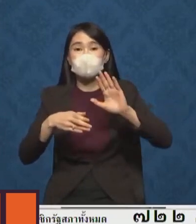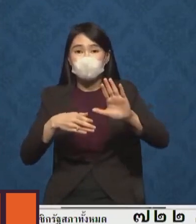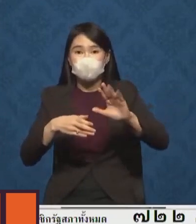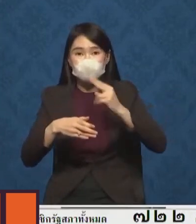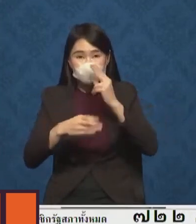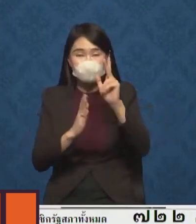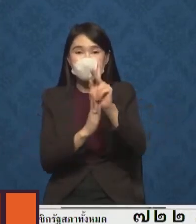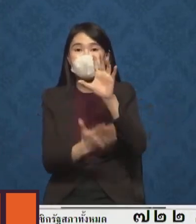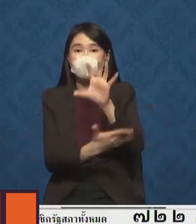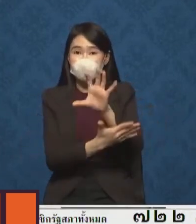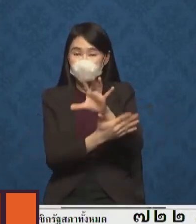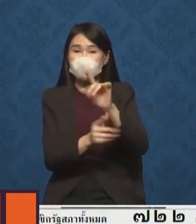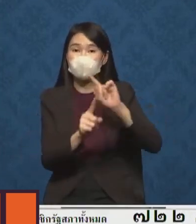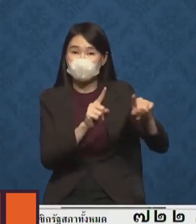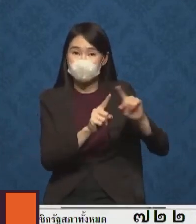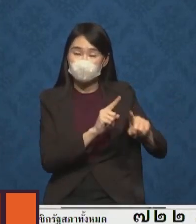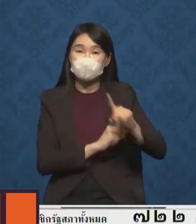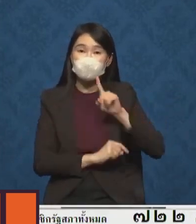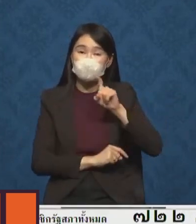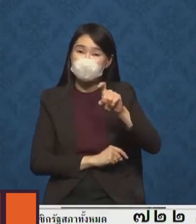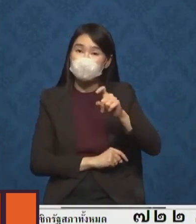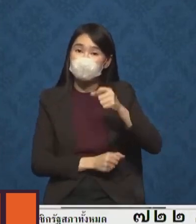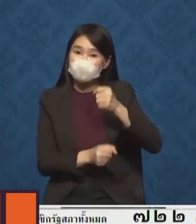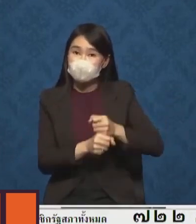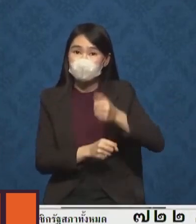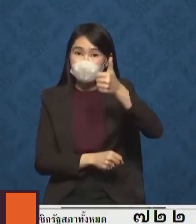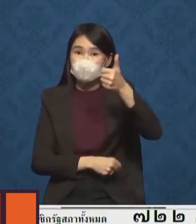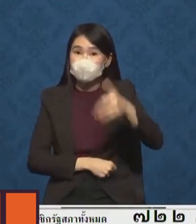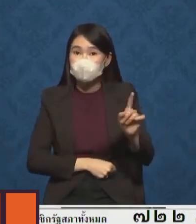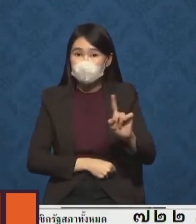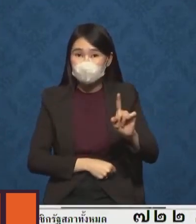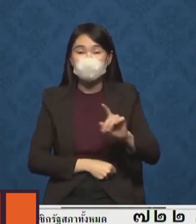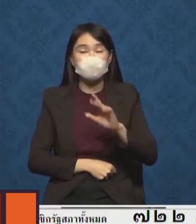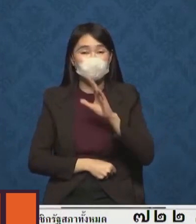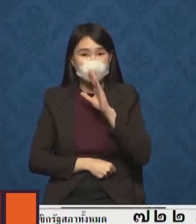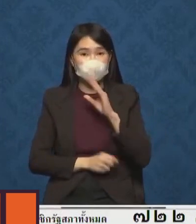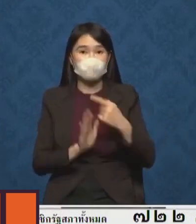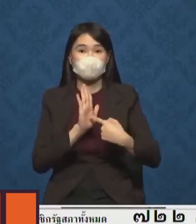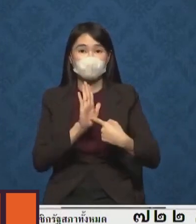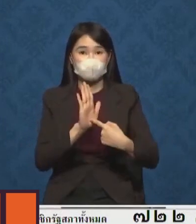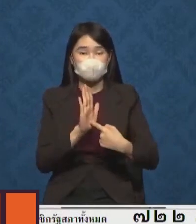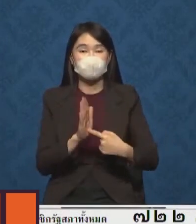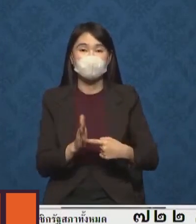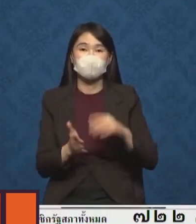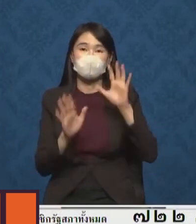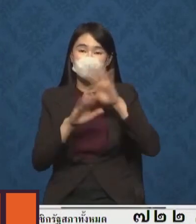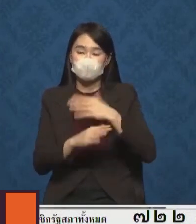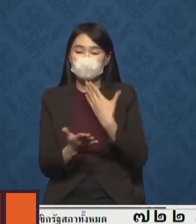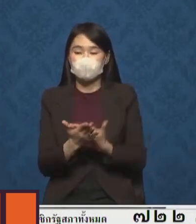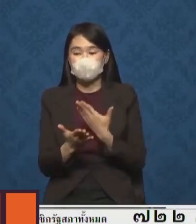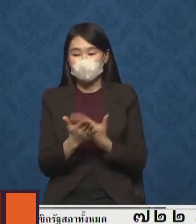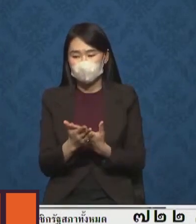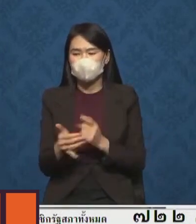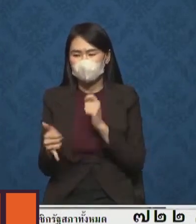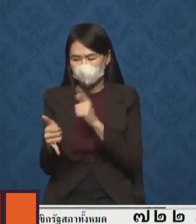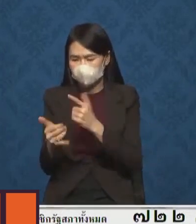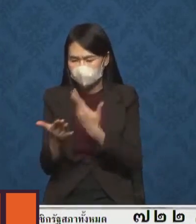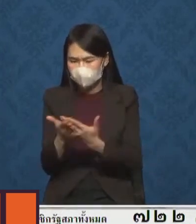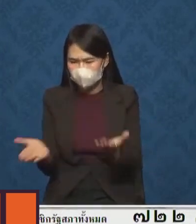ข้อบบัคับต่าง ได้หรอไม่ไมวจะเป็เรื่องของการเก็บค่าสำเียมสมาชิต่